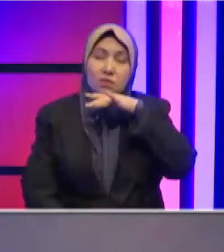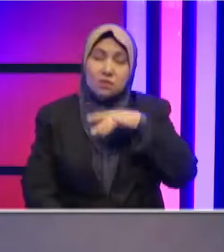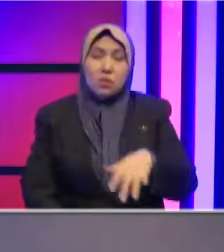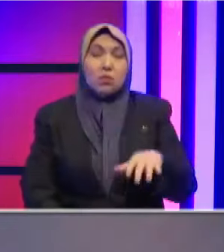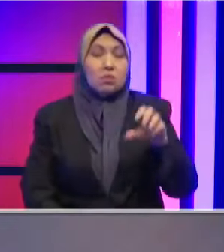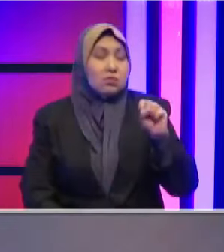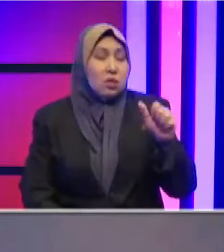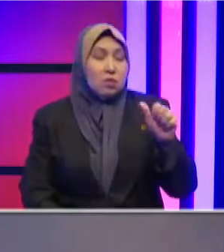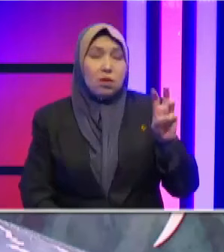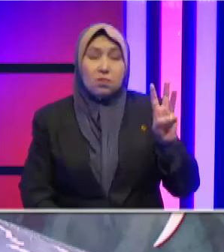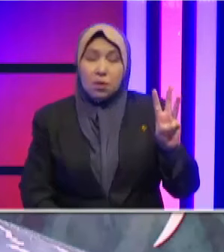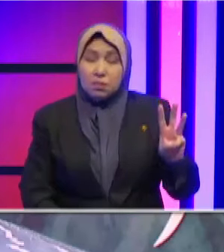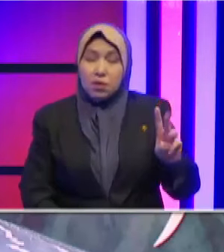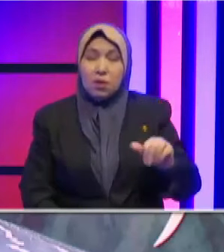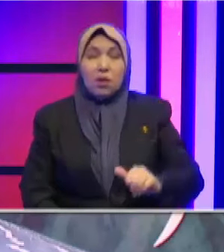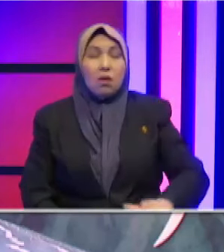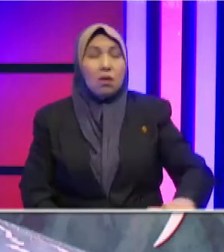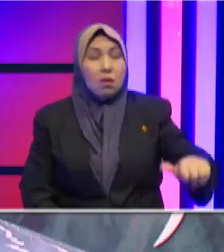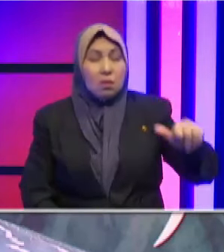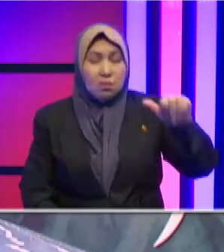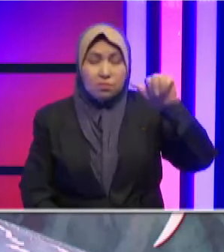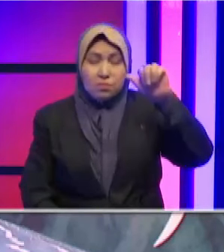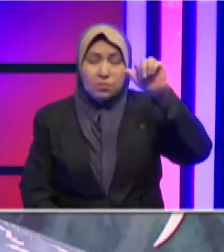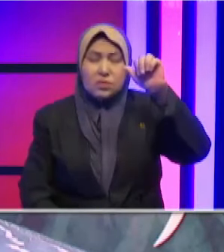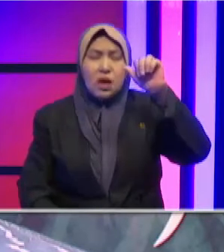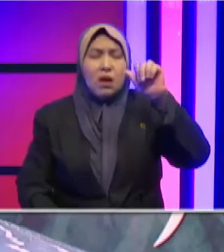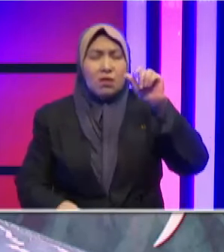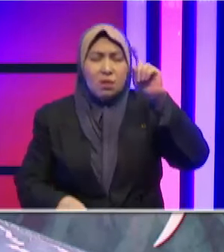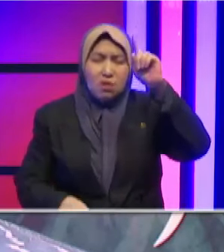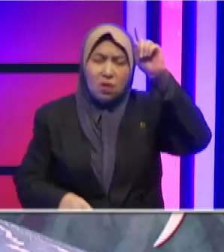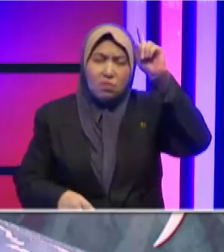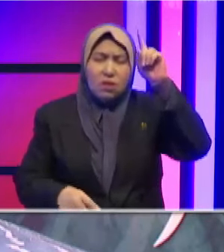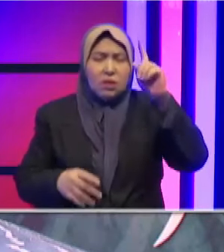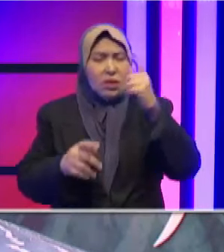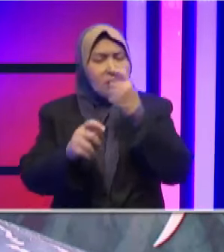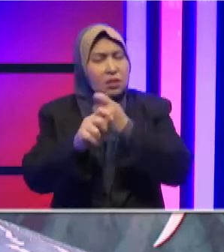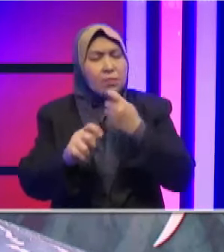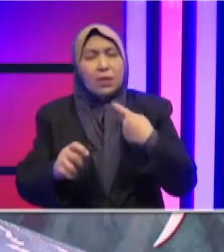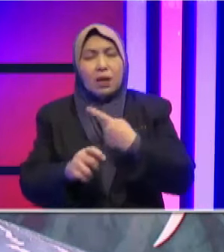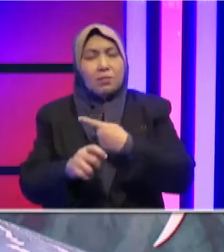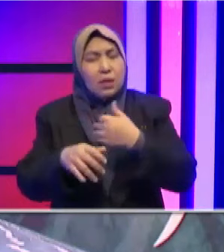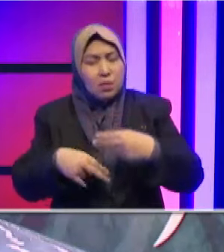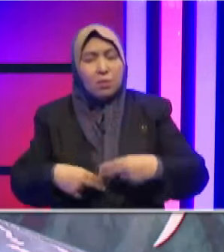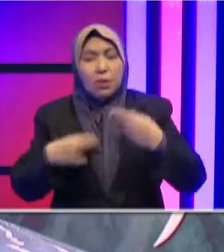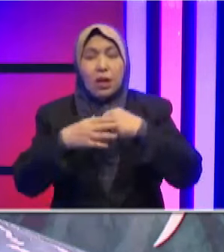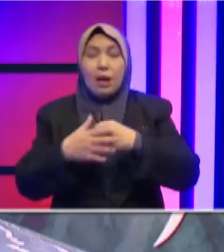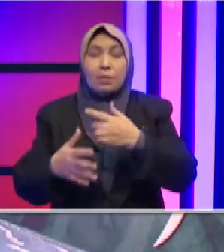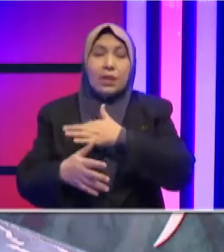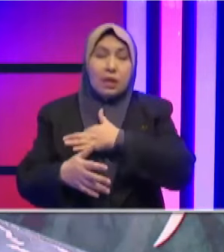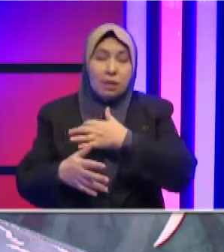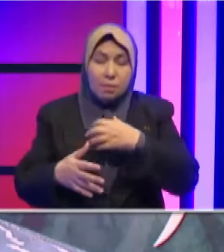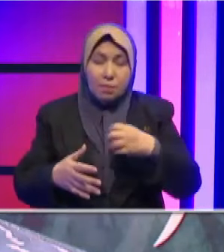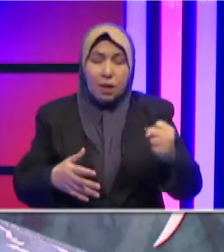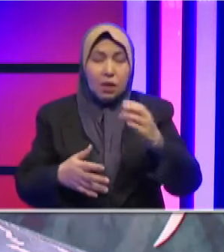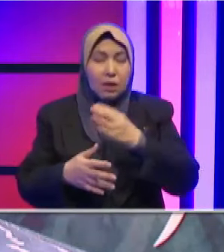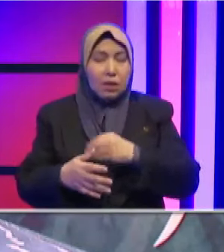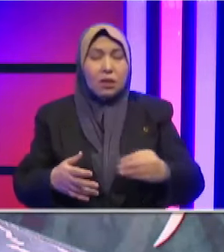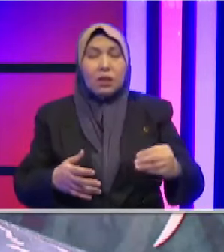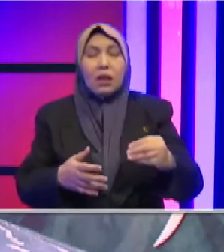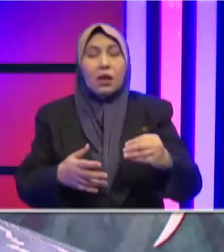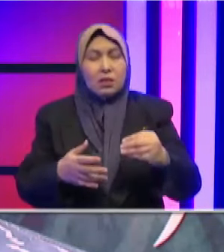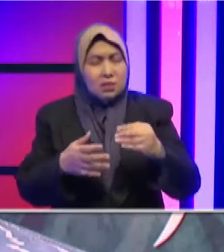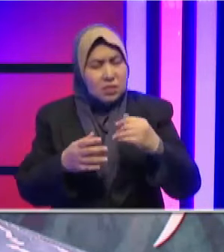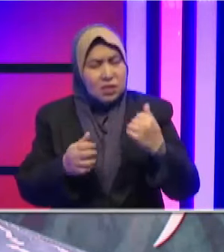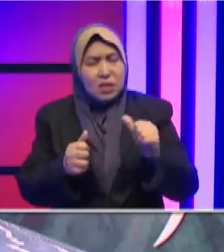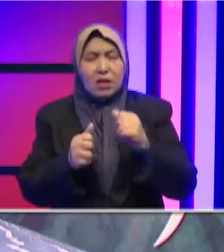ajmain Allahumma ahyina Aliman watawaffana Aliman allahummaj'alna Min ahlil